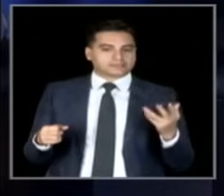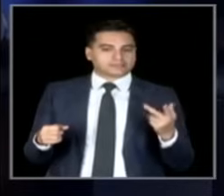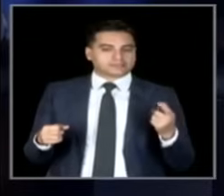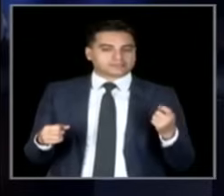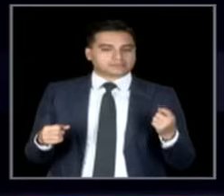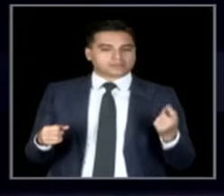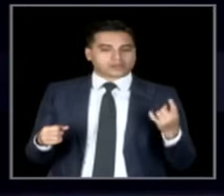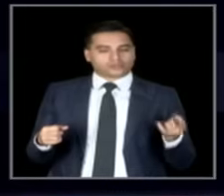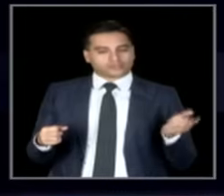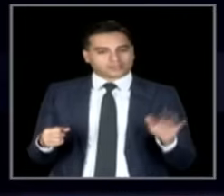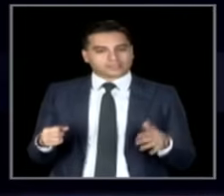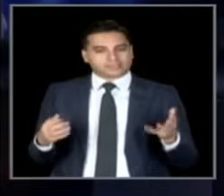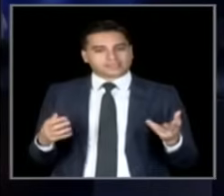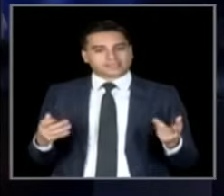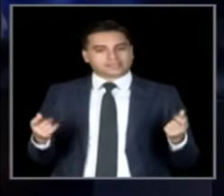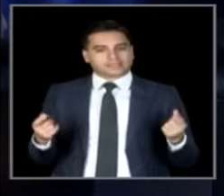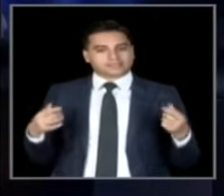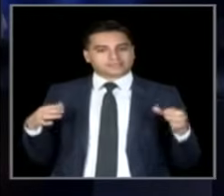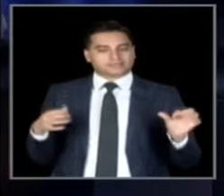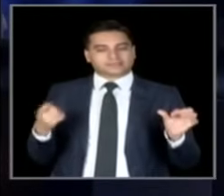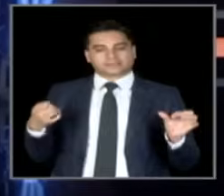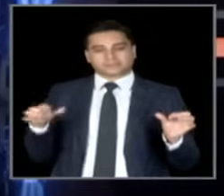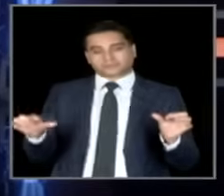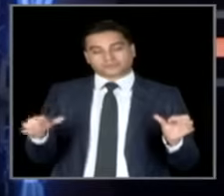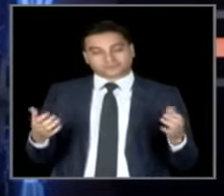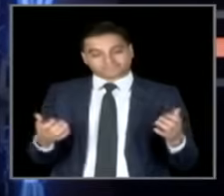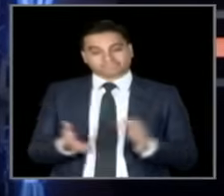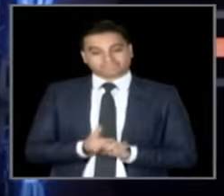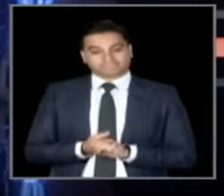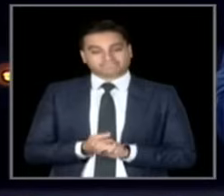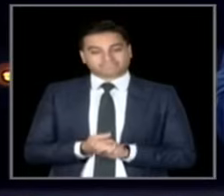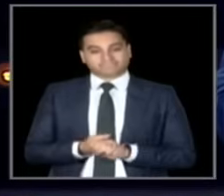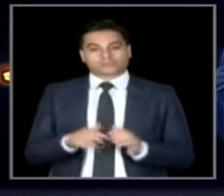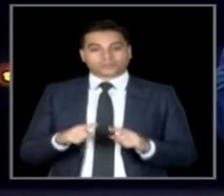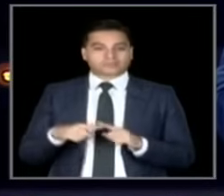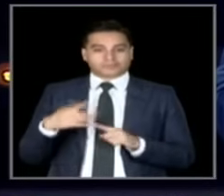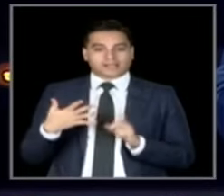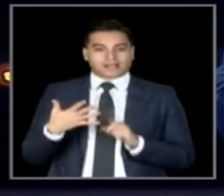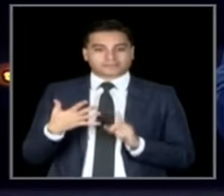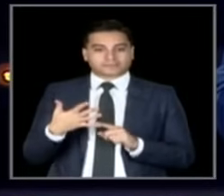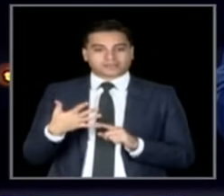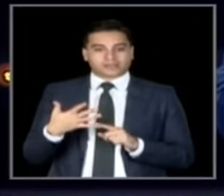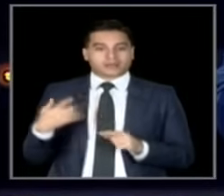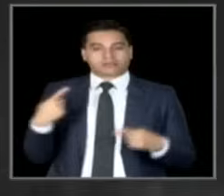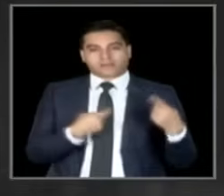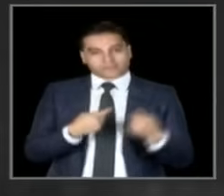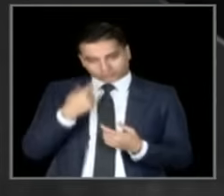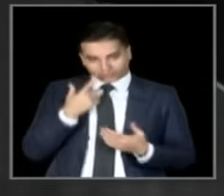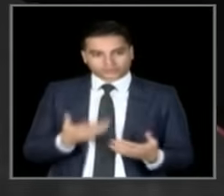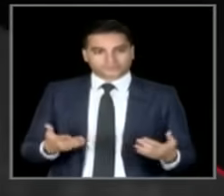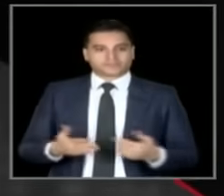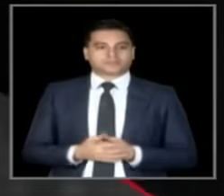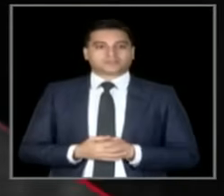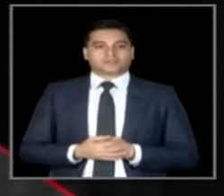35. وعشر نقط دية. 45 من 90. بقيتوا 90. ودلوقتي مع الفقرة الخامسة، فقرة ضربات الجزاء.